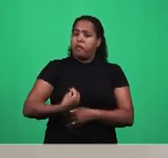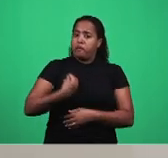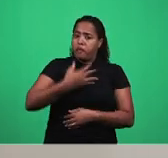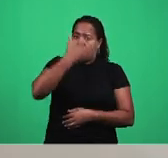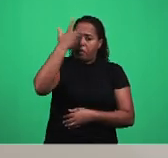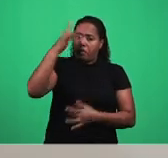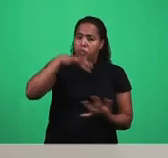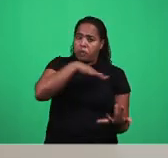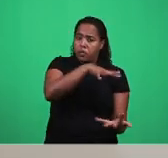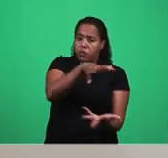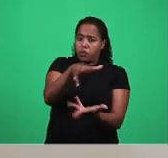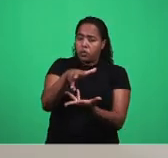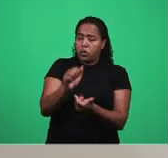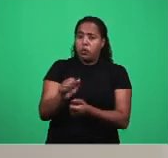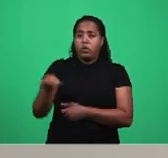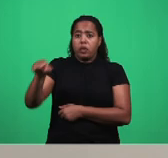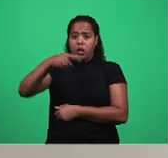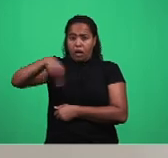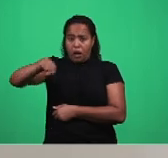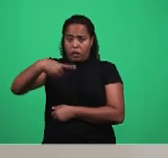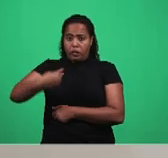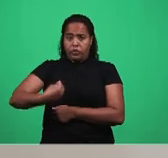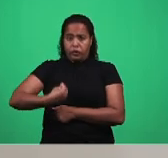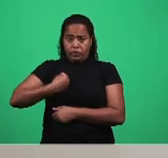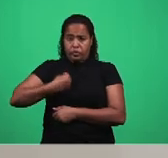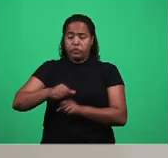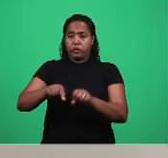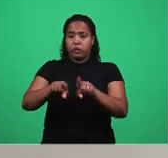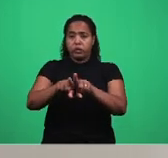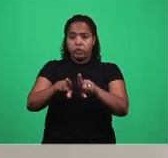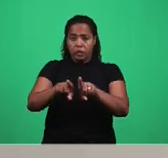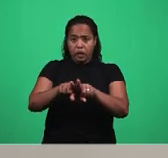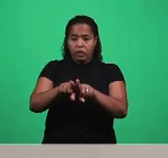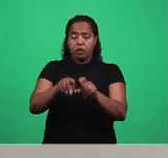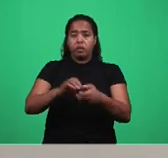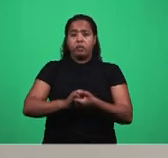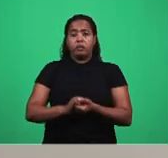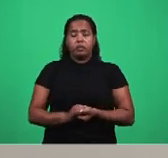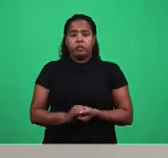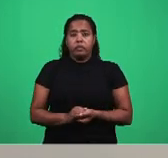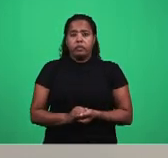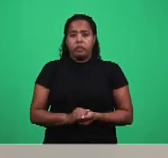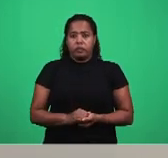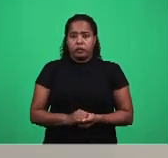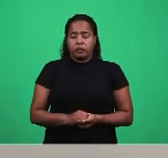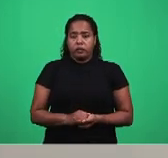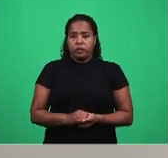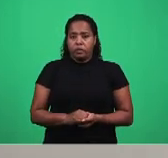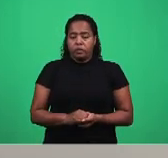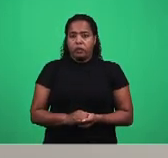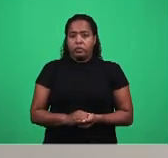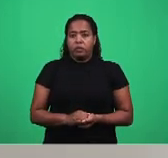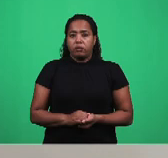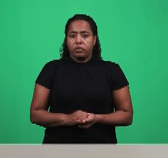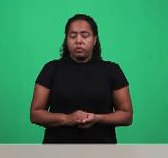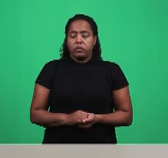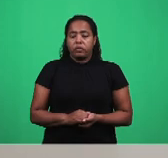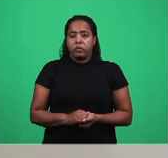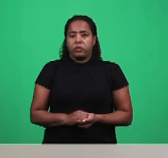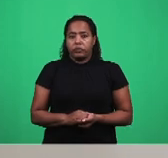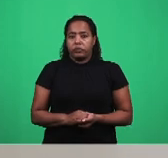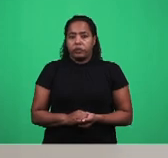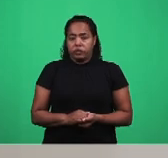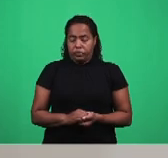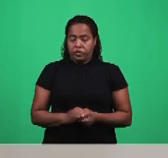bien, nous sommes en train de recevoir ici un groupe, juste pour conclure cette partie, nous avons